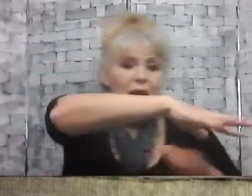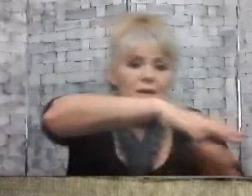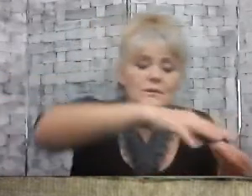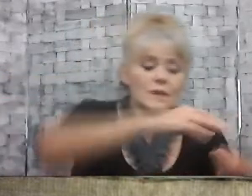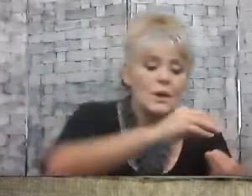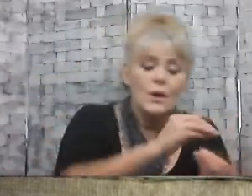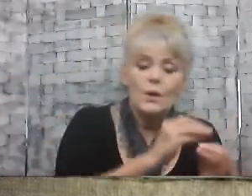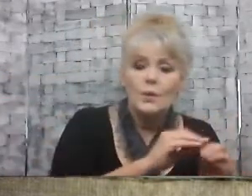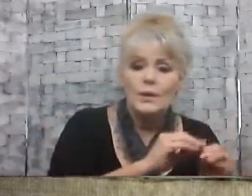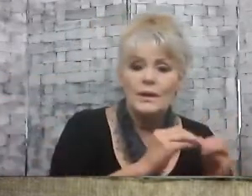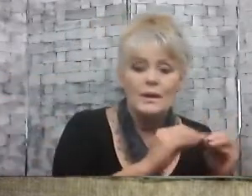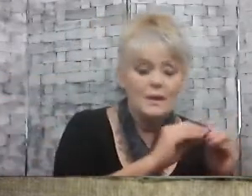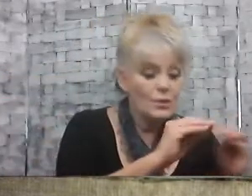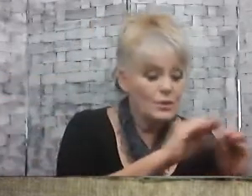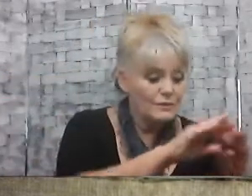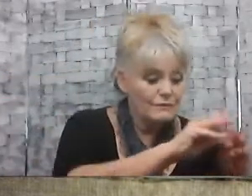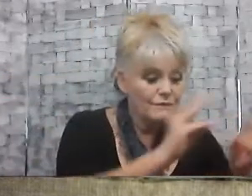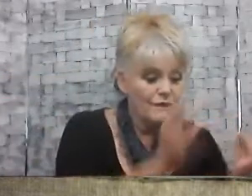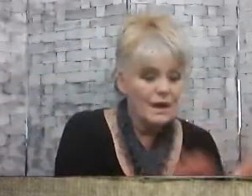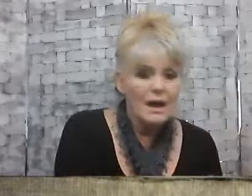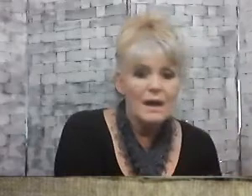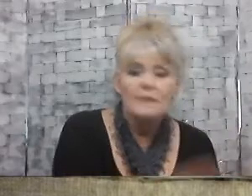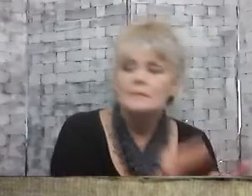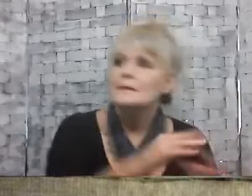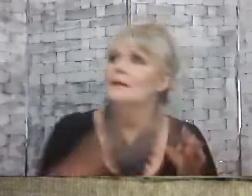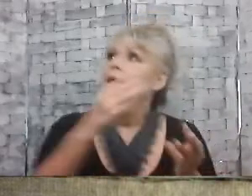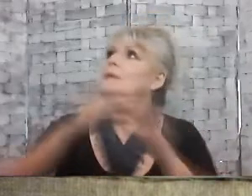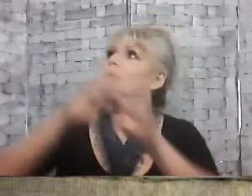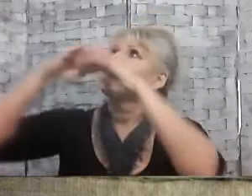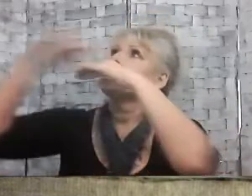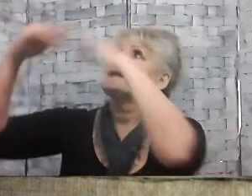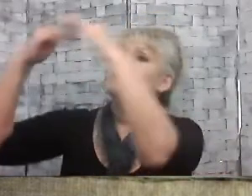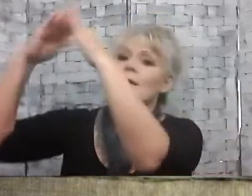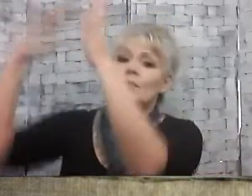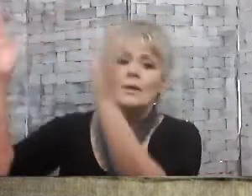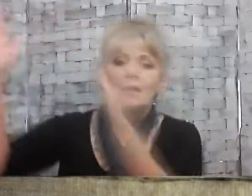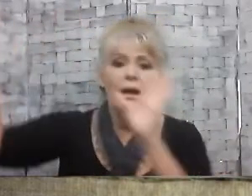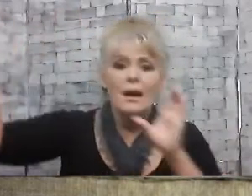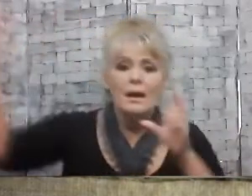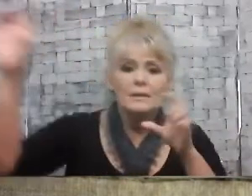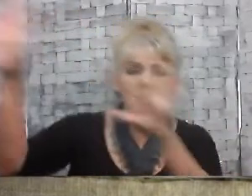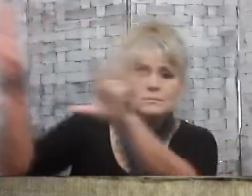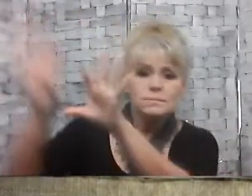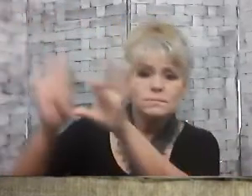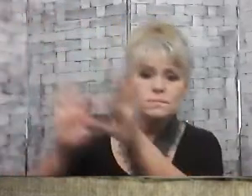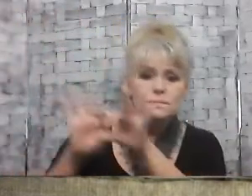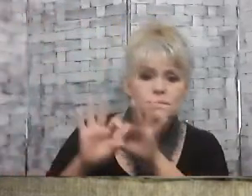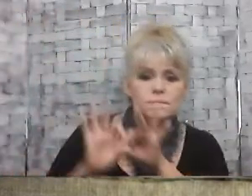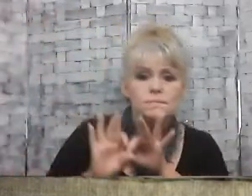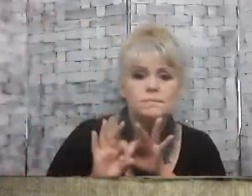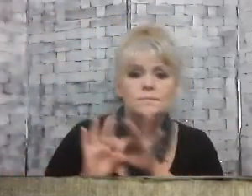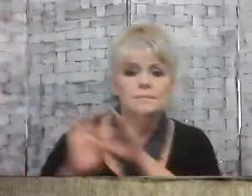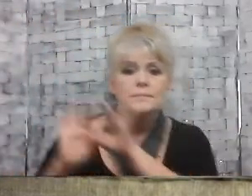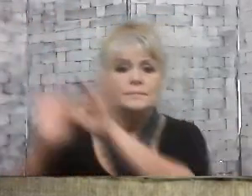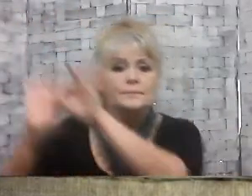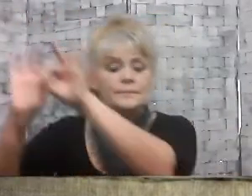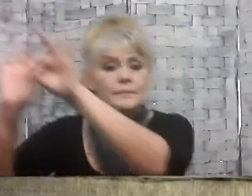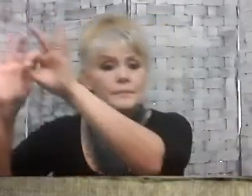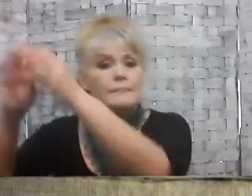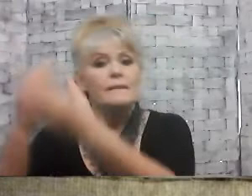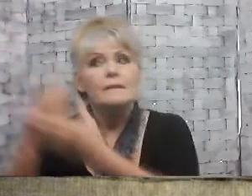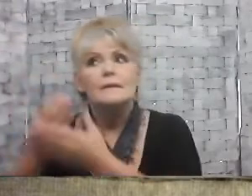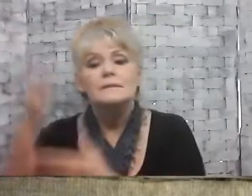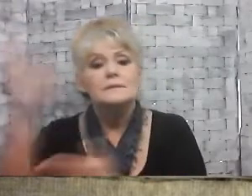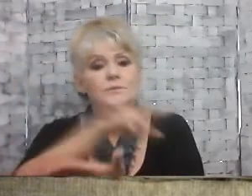want die hemel het te doen met die aarde en die aarde met die hemel. As Jesus leer oor die Koninkryk van God, al is hy nou in die